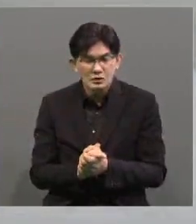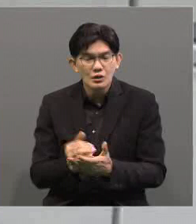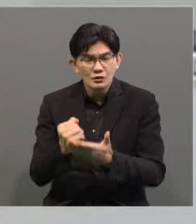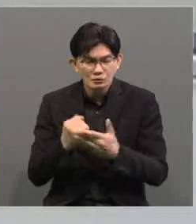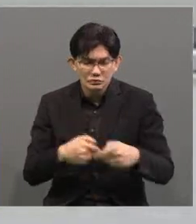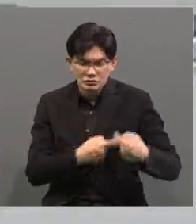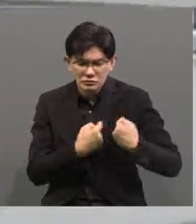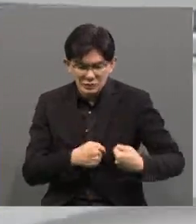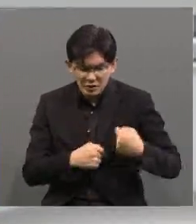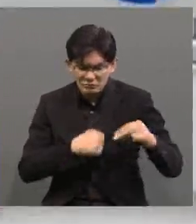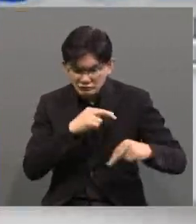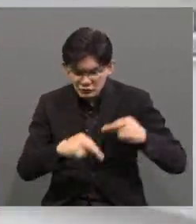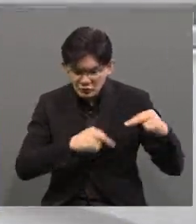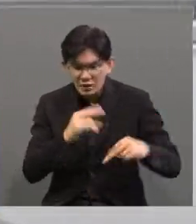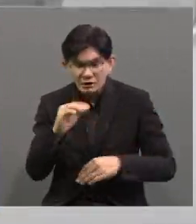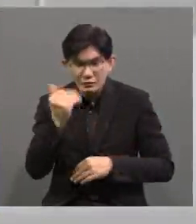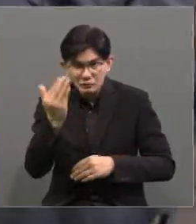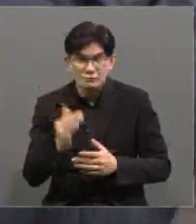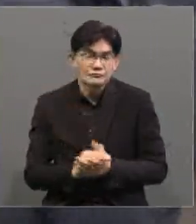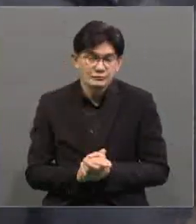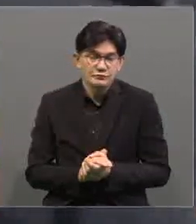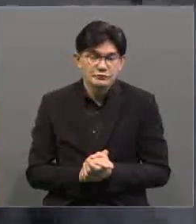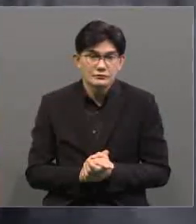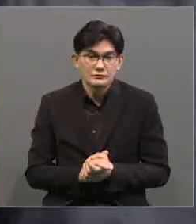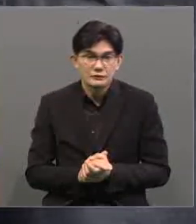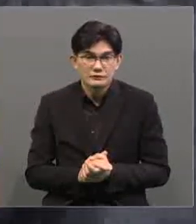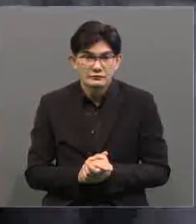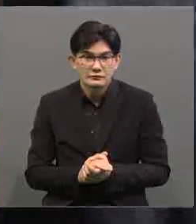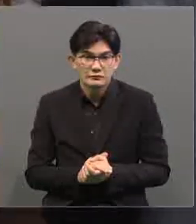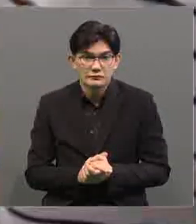าสภาพจิตใจคนในครอบครัวค่ะ